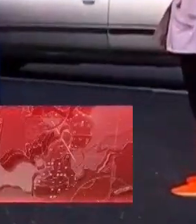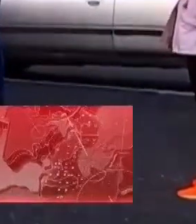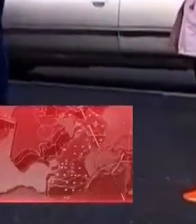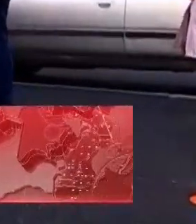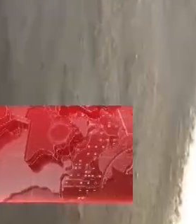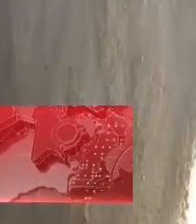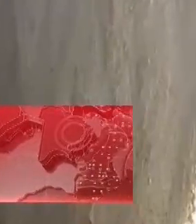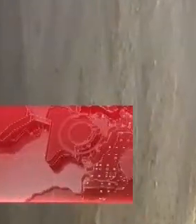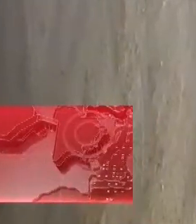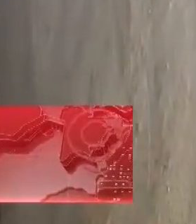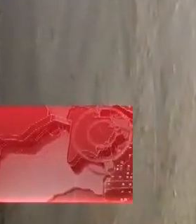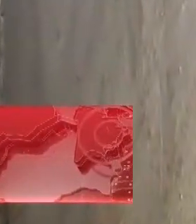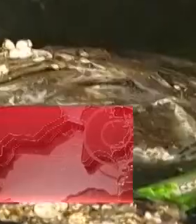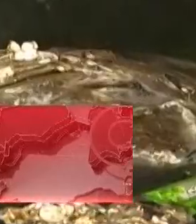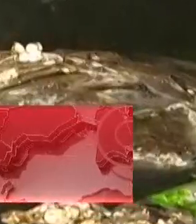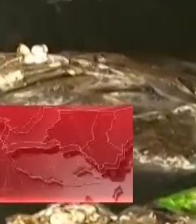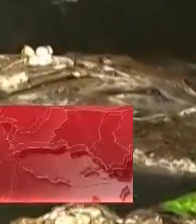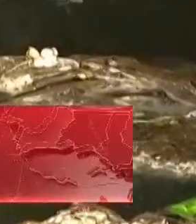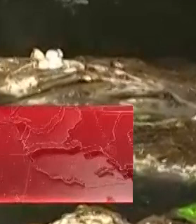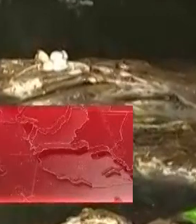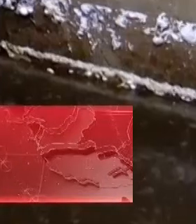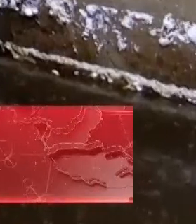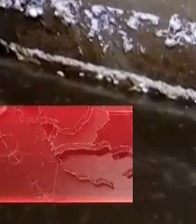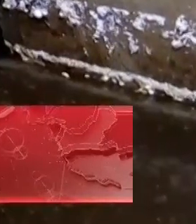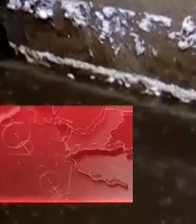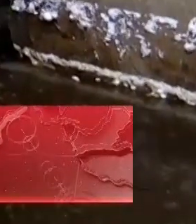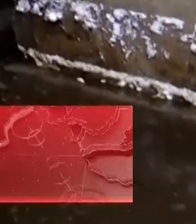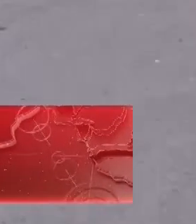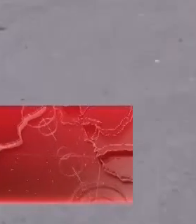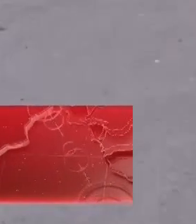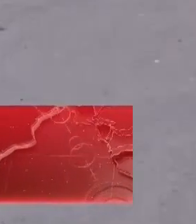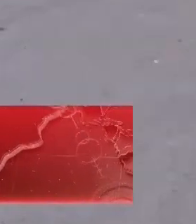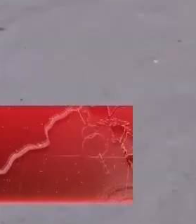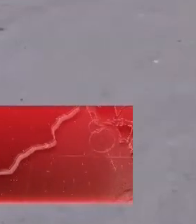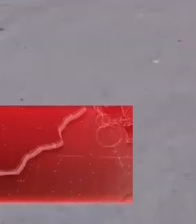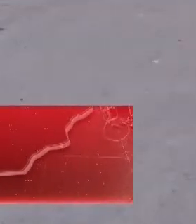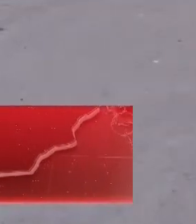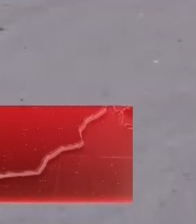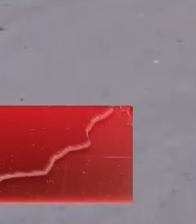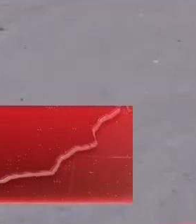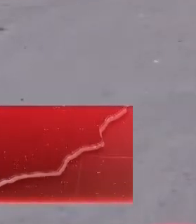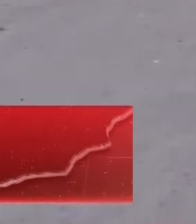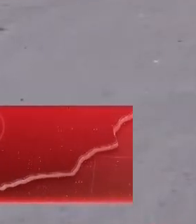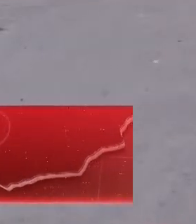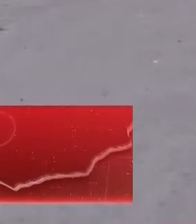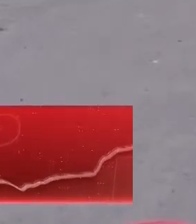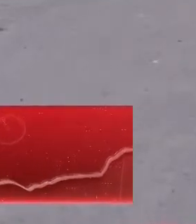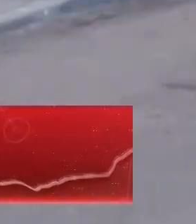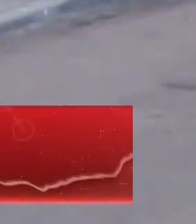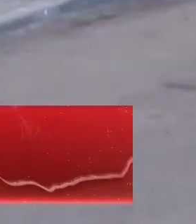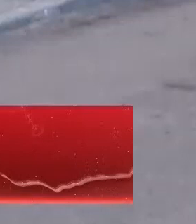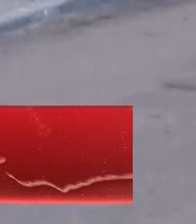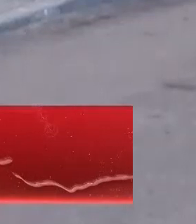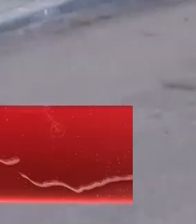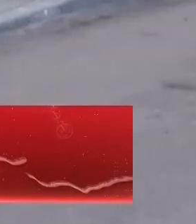Жилье с душком. Новые дома для очередников топят нечистотами в Петропавловске. Из-за подвалов идет вся вонь вот эта вот.